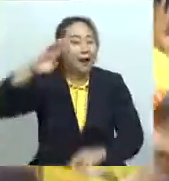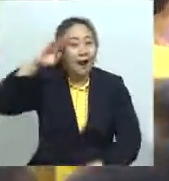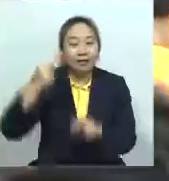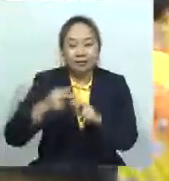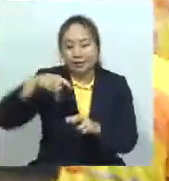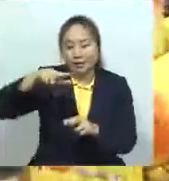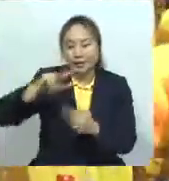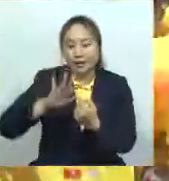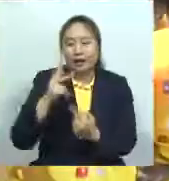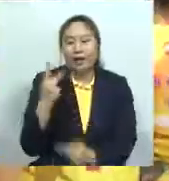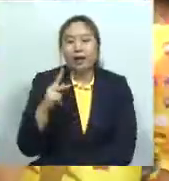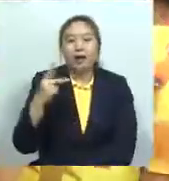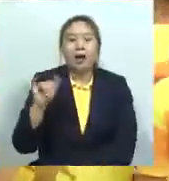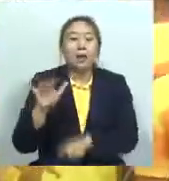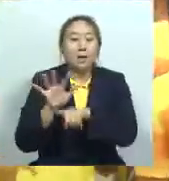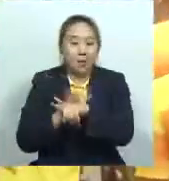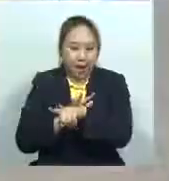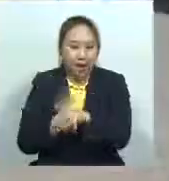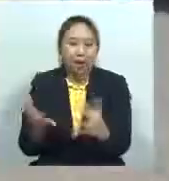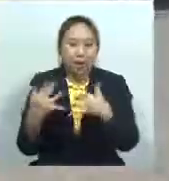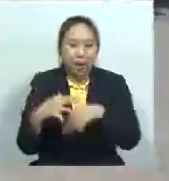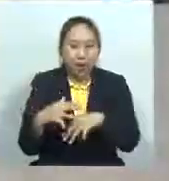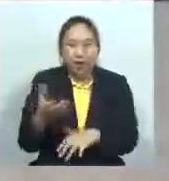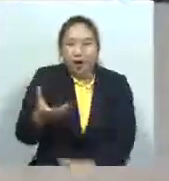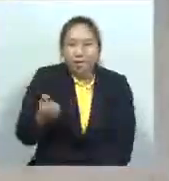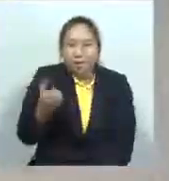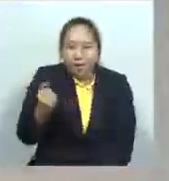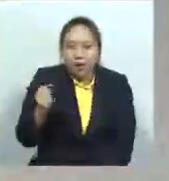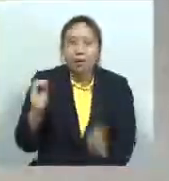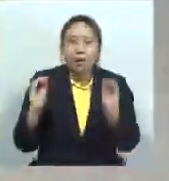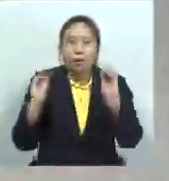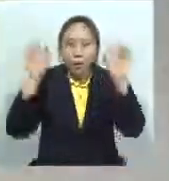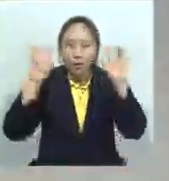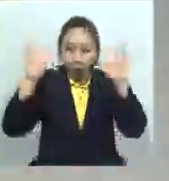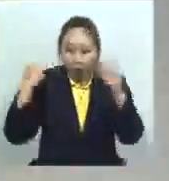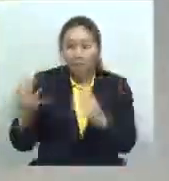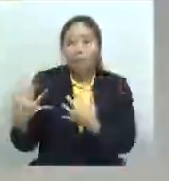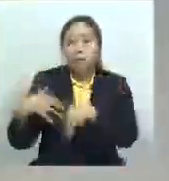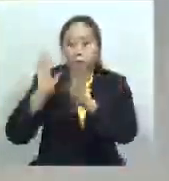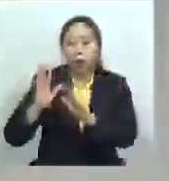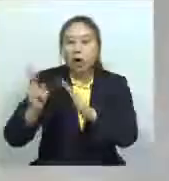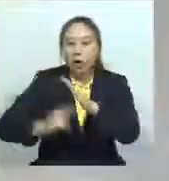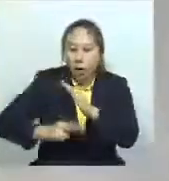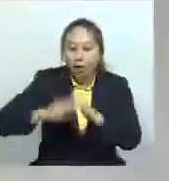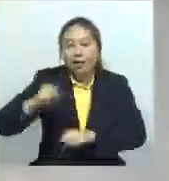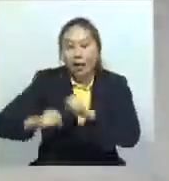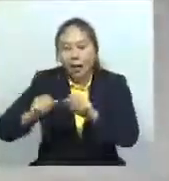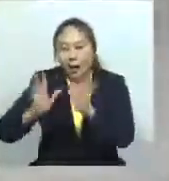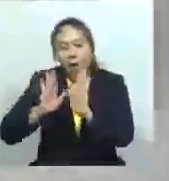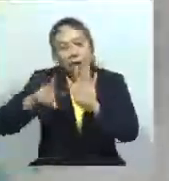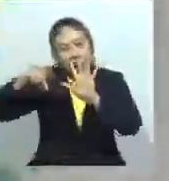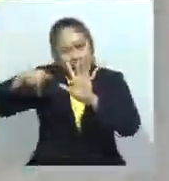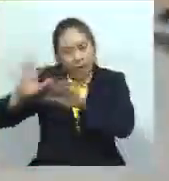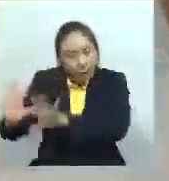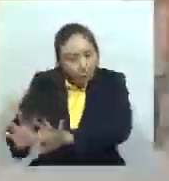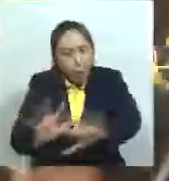นได้ร่วมกันกดแตรลมปล่อยตัวนักวิ่งและนักปั่นจักรยานที่มีไม่ต่ำกว่า 5,000 คนเริ่มวิ่งนะคะเข